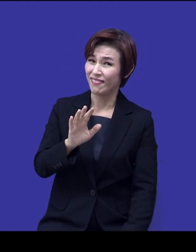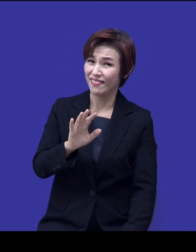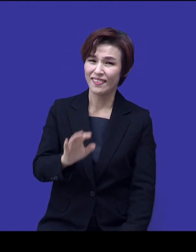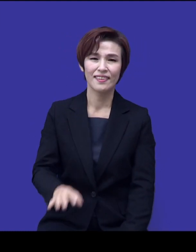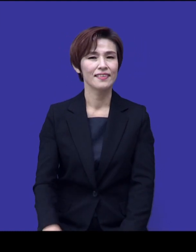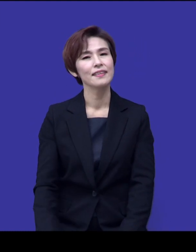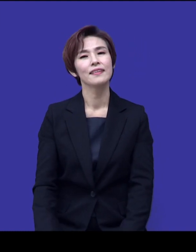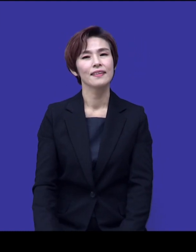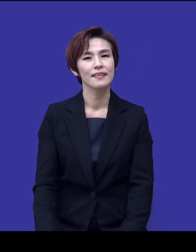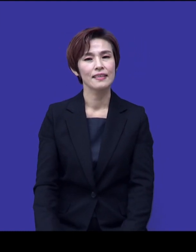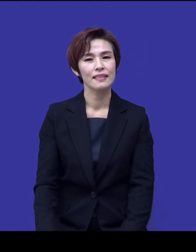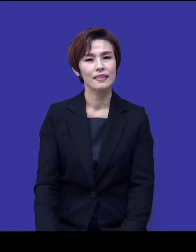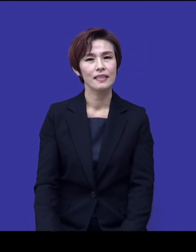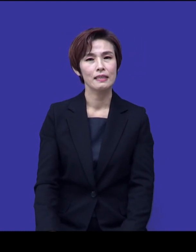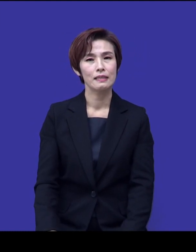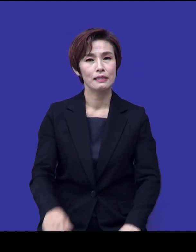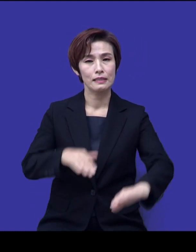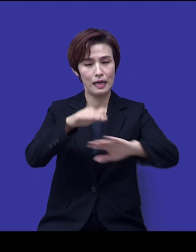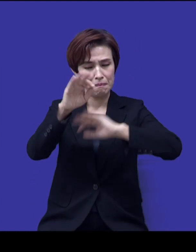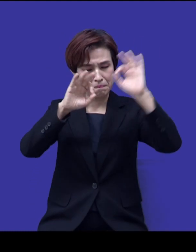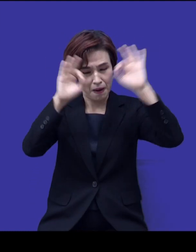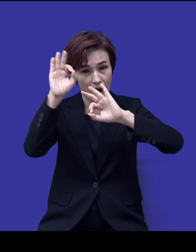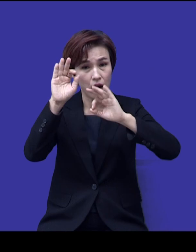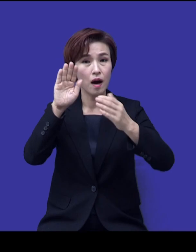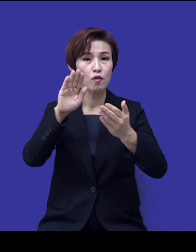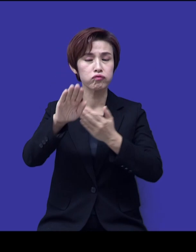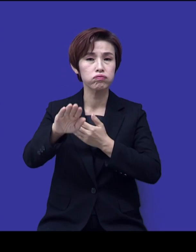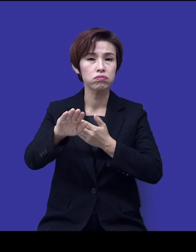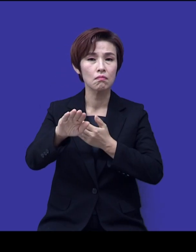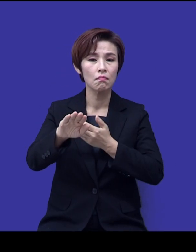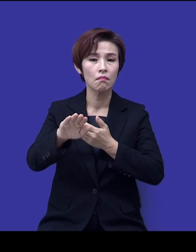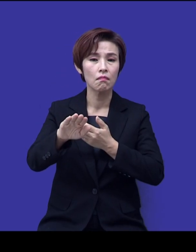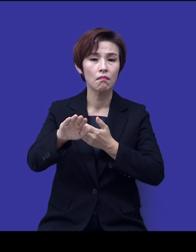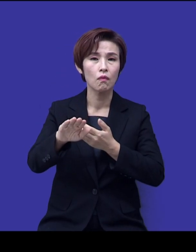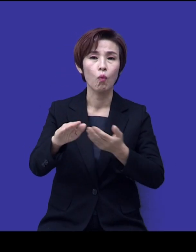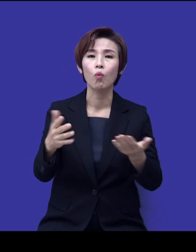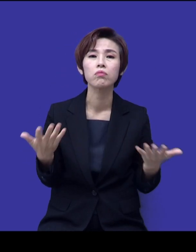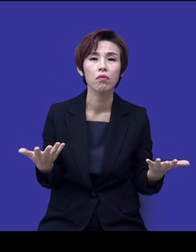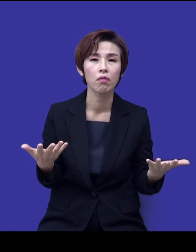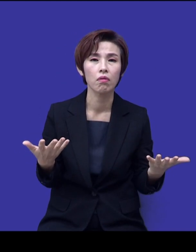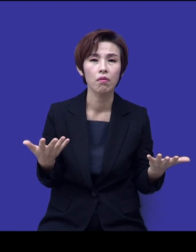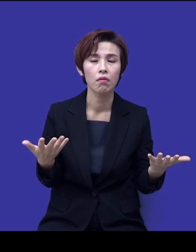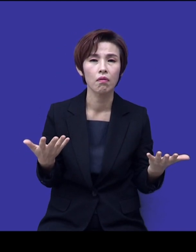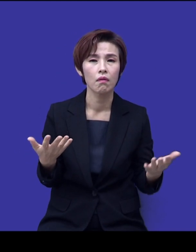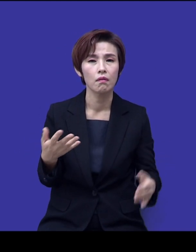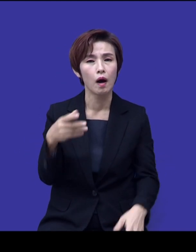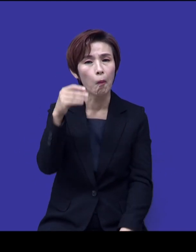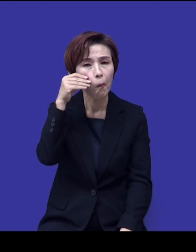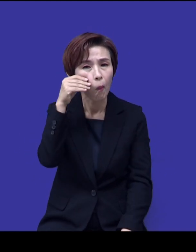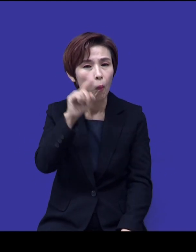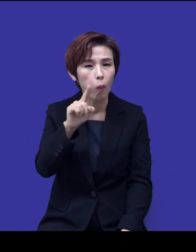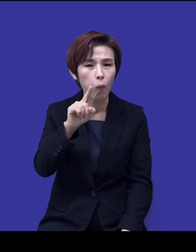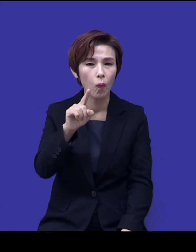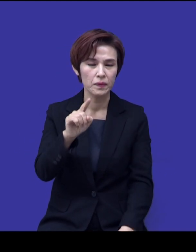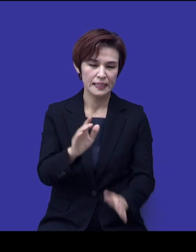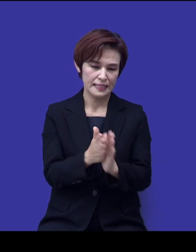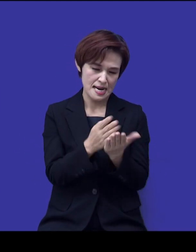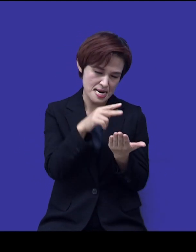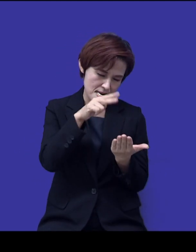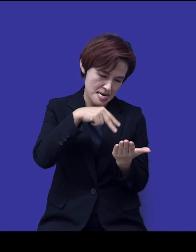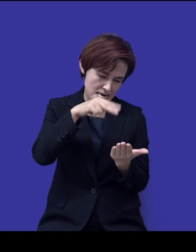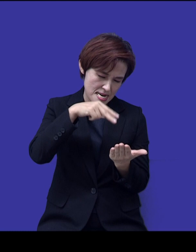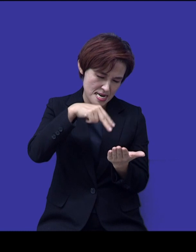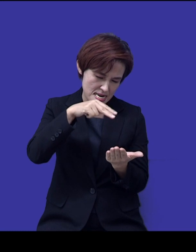나서는 할 일이 없잖아. 네. 온갖 생각 다 하죠. 그렇죠, 그렇죠. 내가 왜 이래서 그 책을 네. 많이 읽게 됐는데